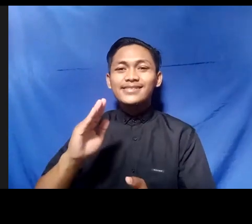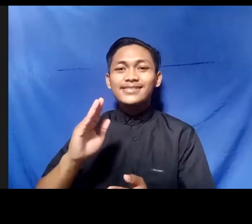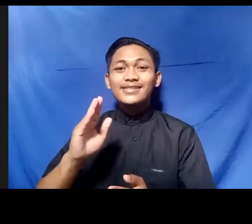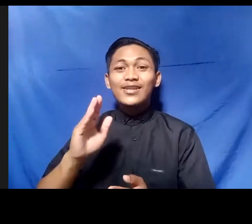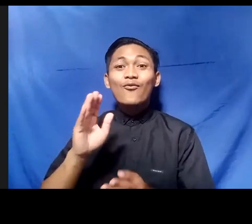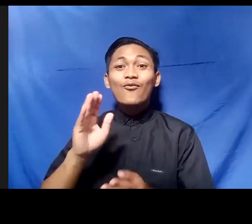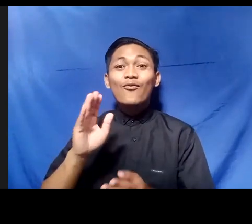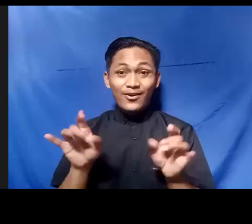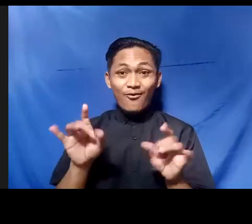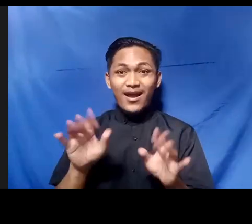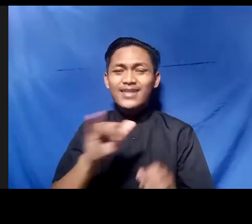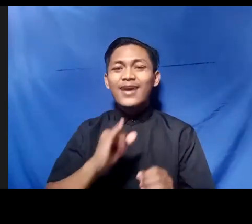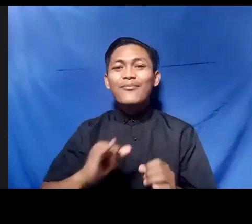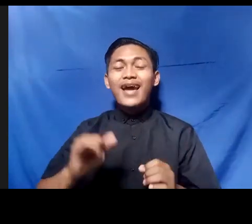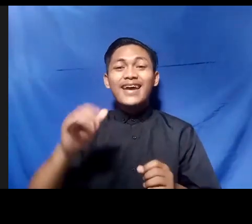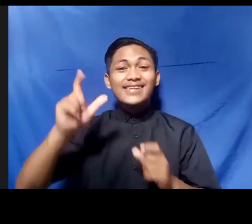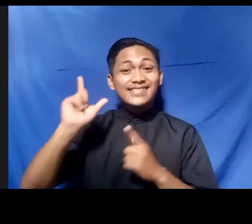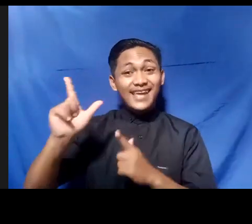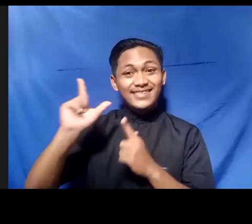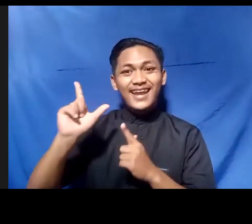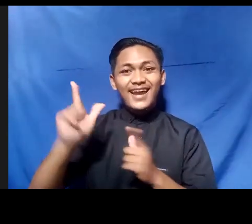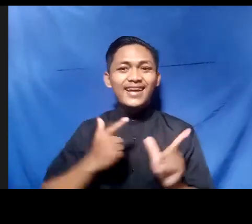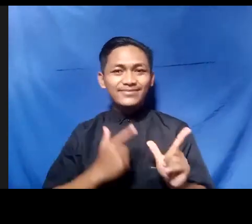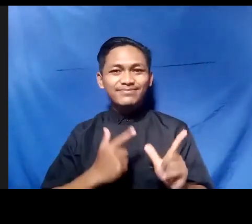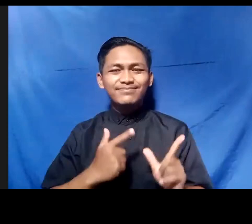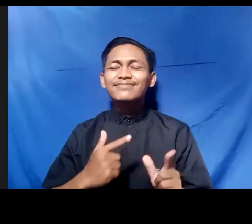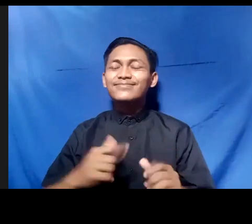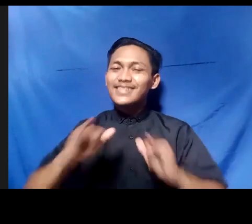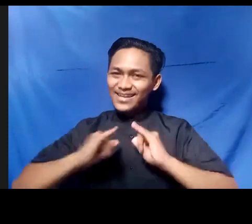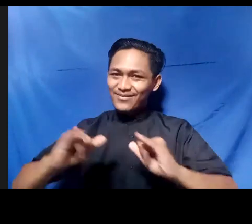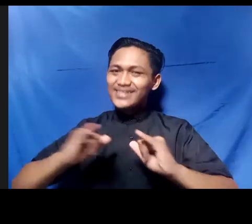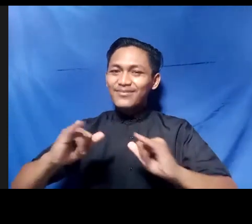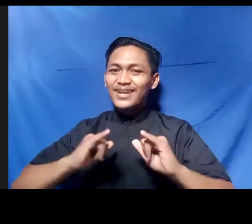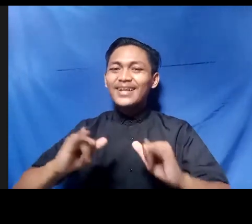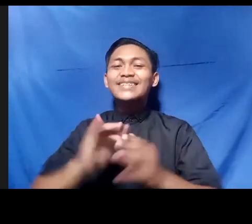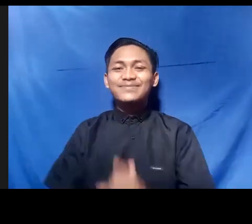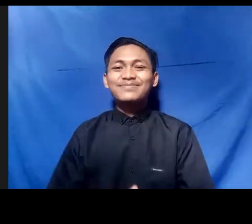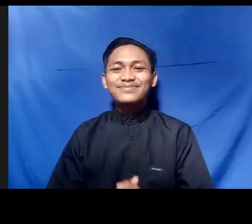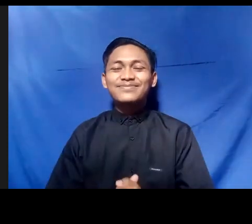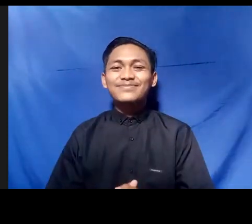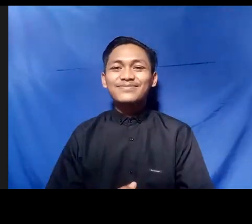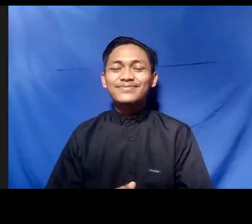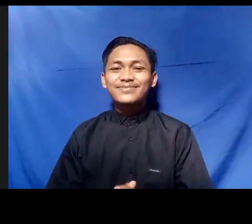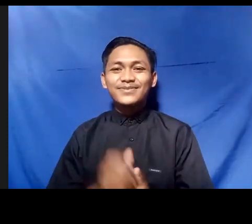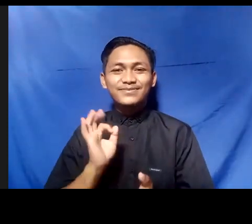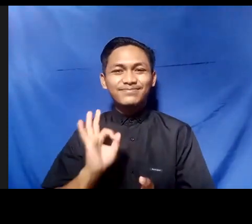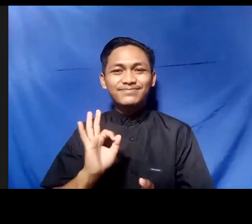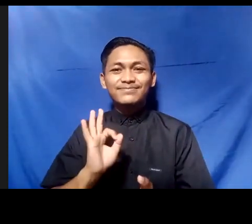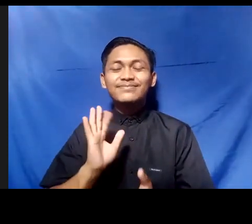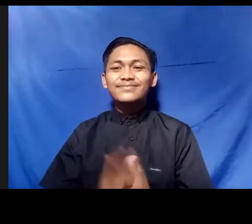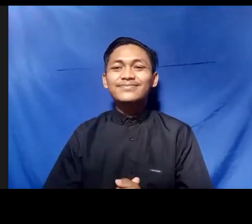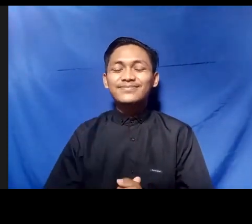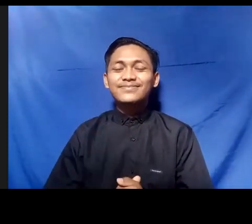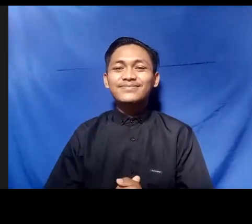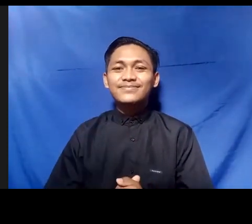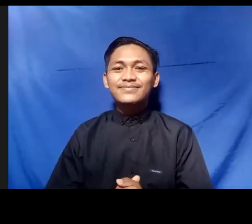telah menjadi juru bahasa isyarat pada pagi hari ini yang membantu teman-teman yang teman-teman kita yang difabel untuk tetap dapat mengikuti acara